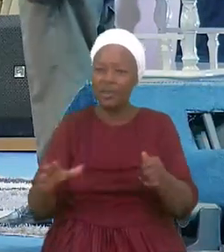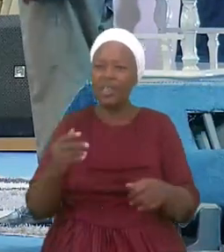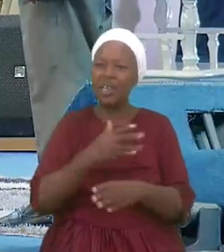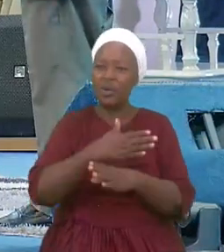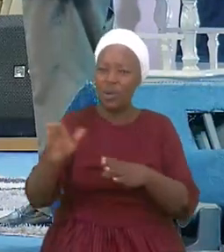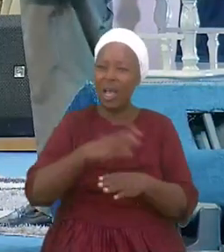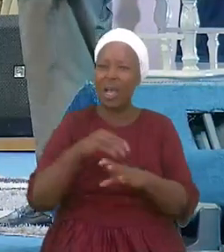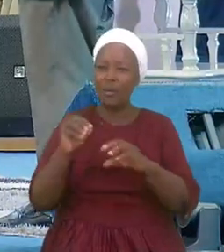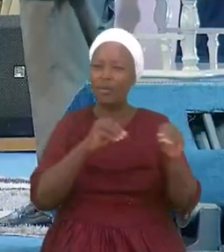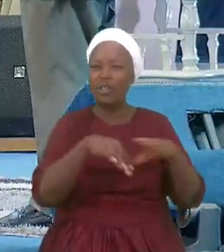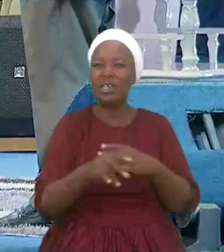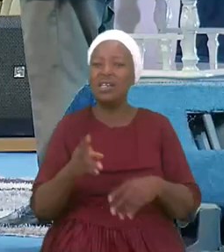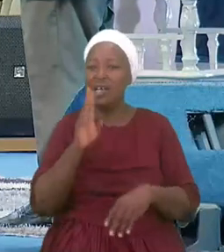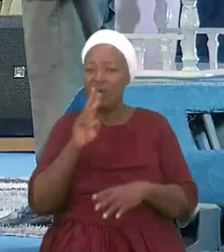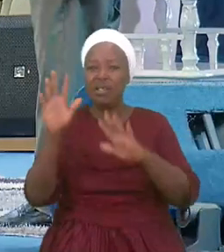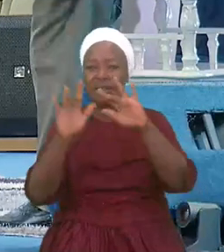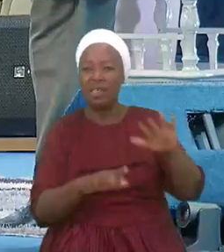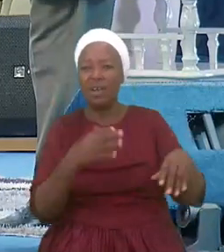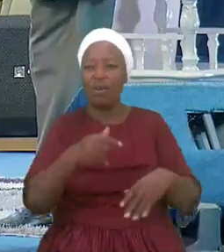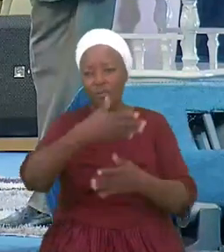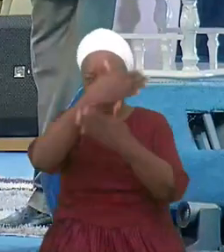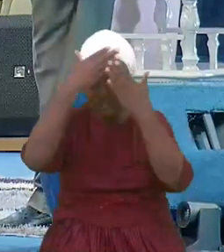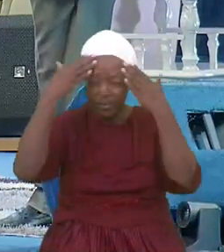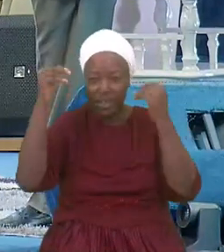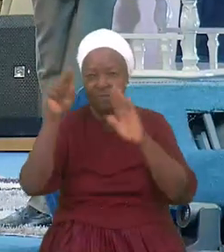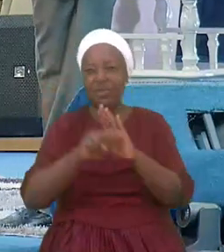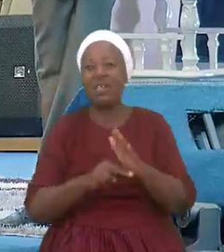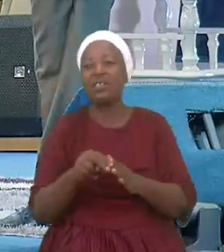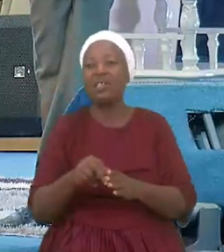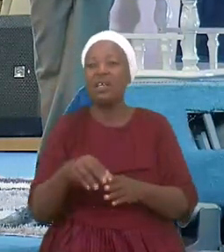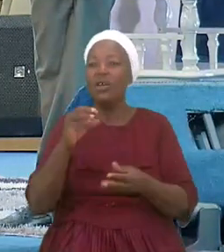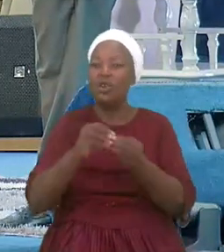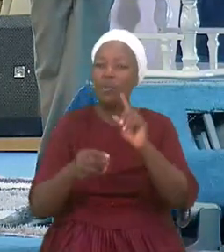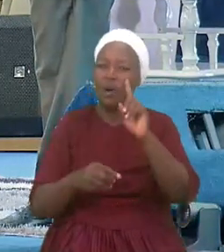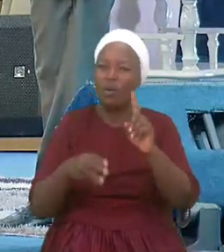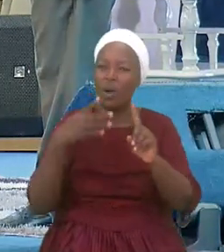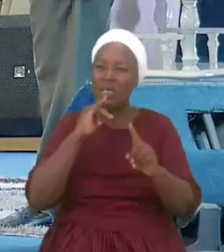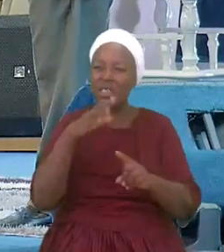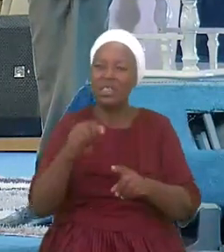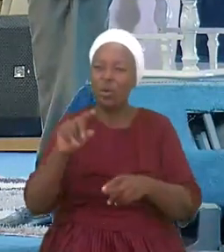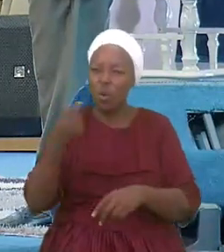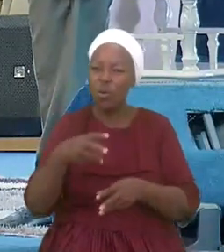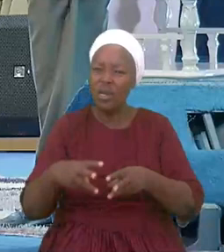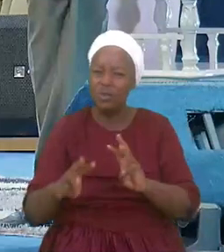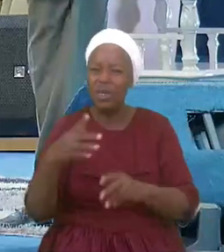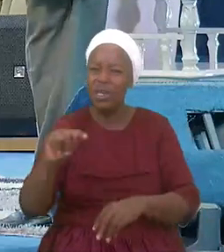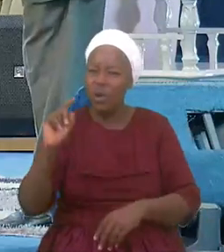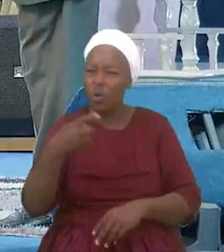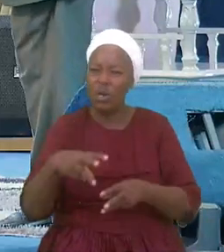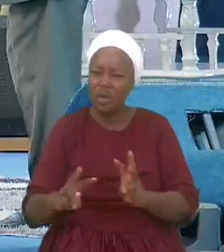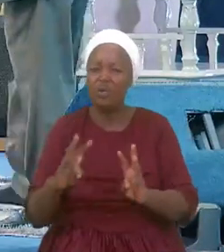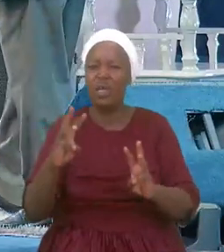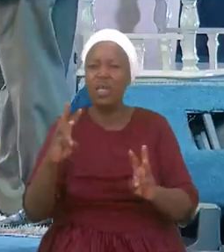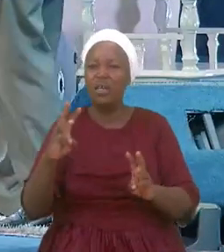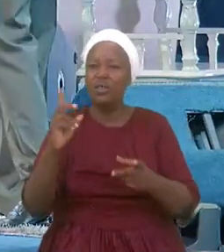qui apporte la culpabilité le Seigneur va tout ôter et mettre cela dans la mer